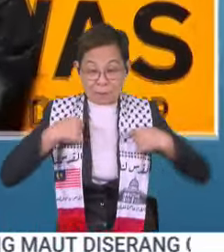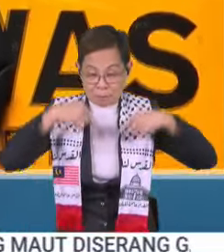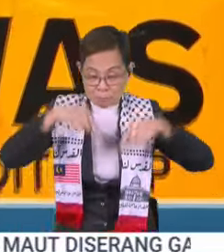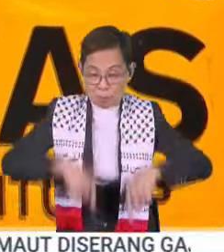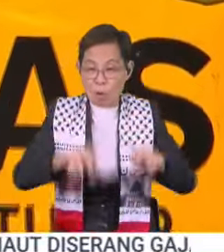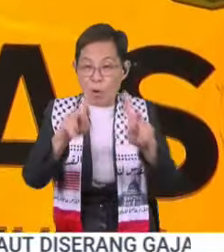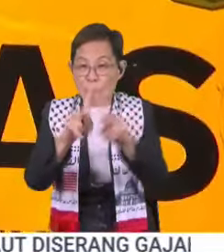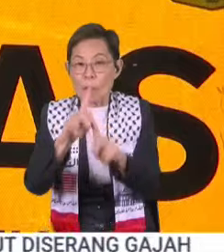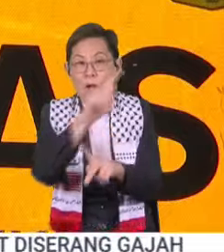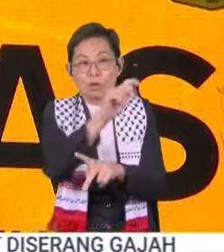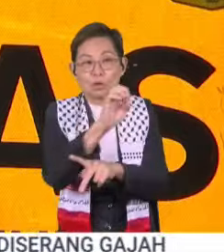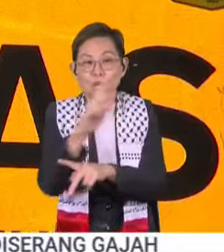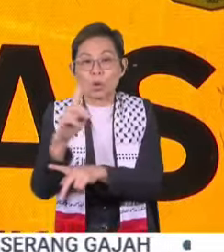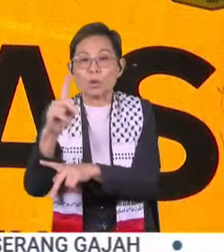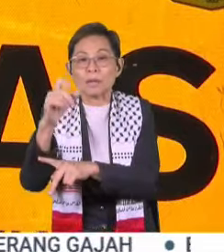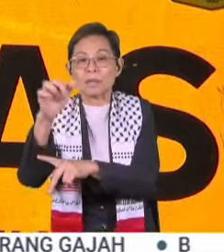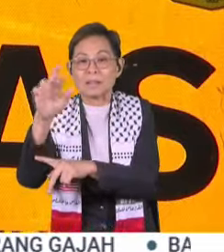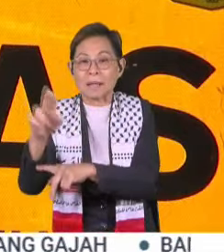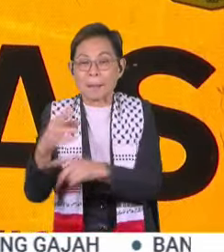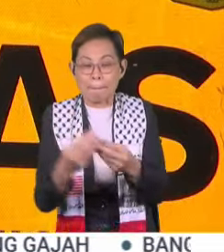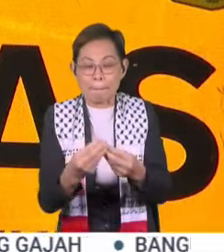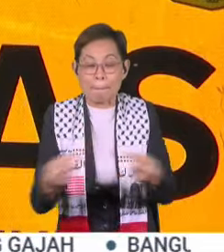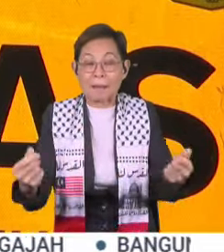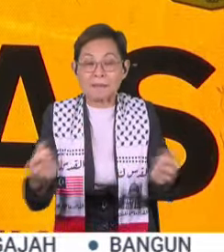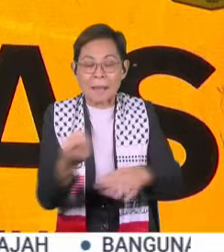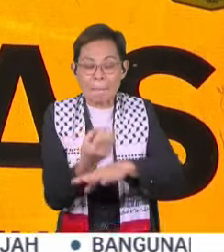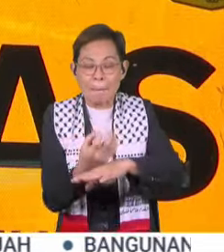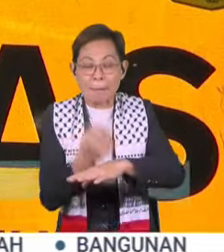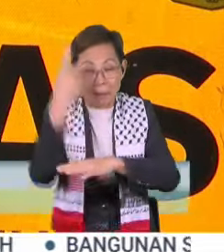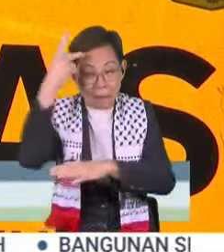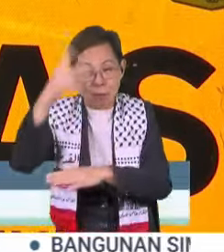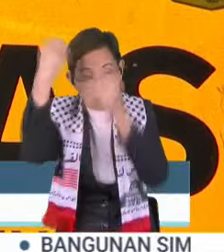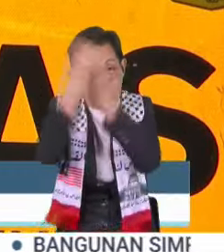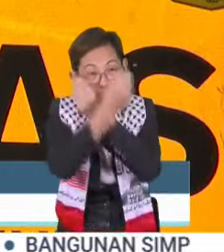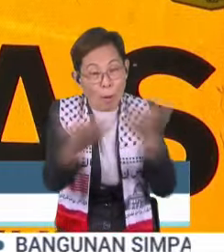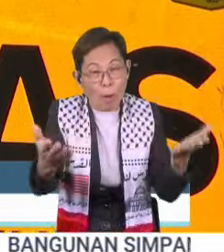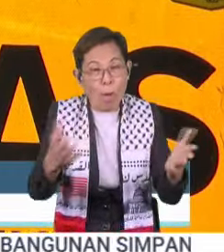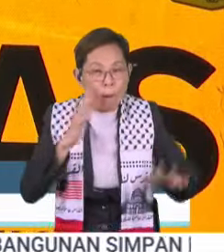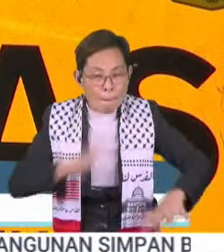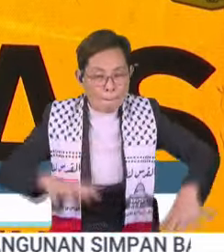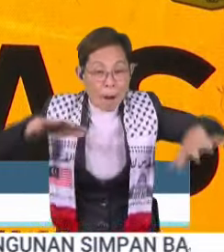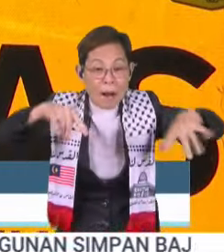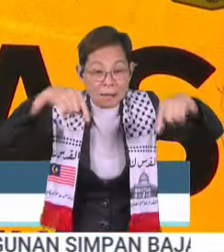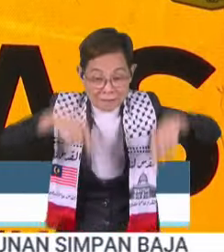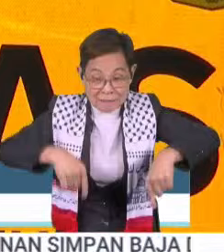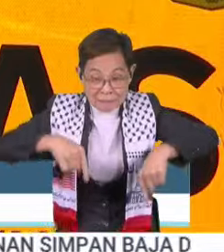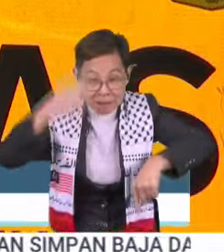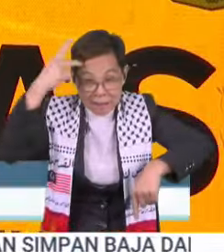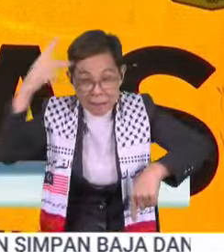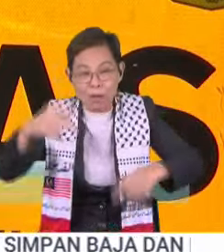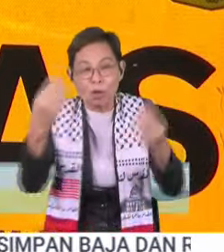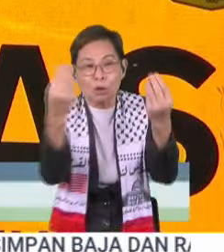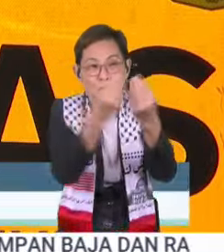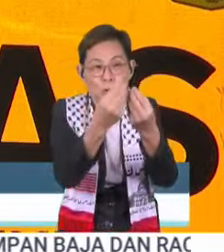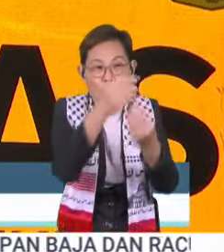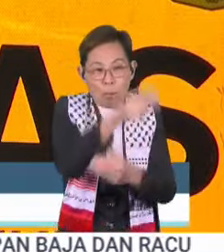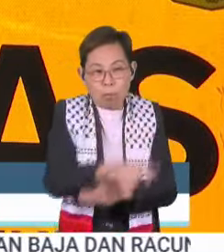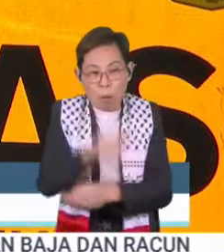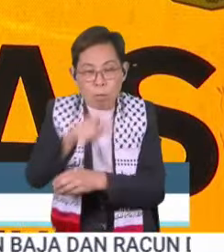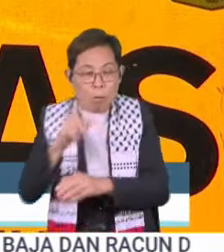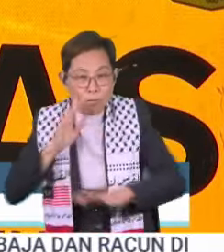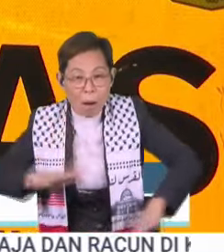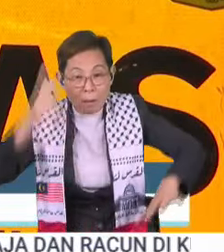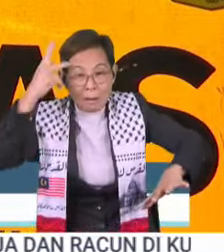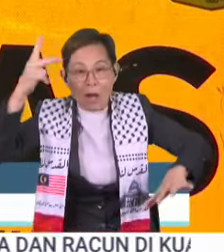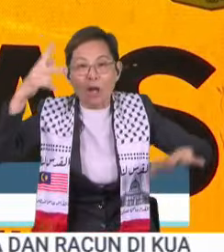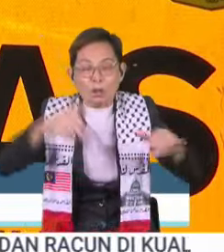berada di Kampung Tok Deh Pasir Mas Kelantan bagi berkongsikan keadaan terkini banjir di negeri ini. Dan untuk makluman, jumlah penduduk terjejas banjir